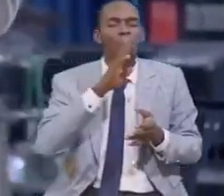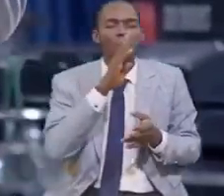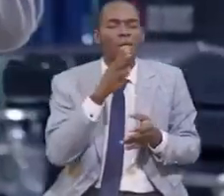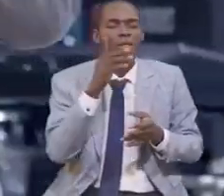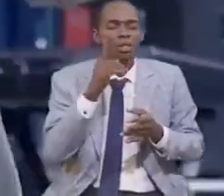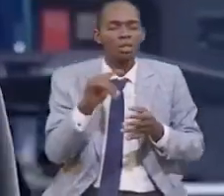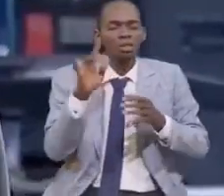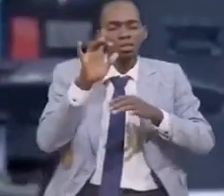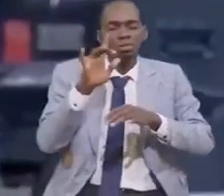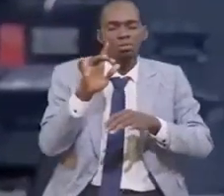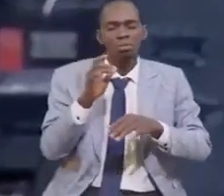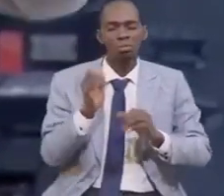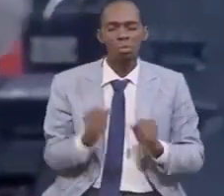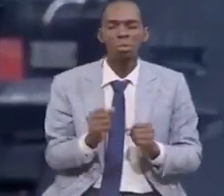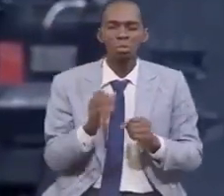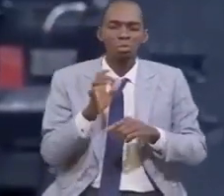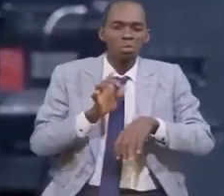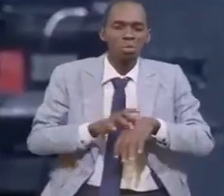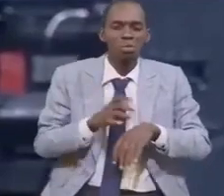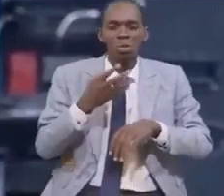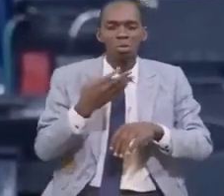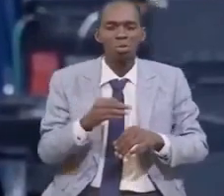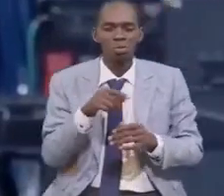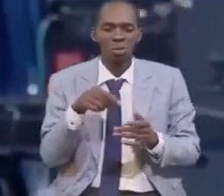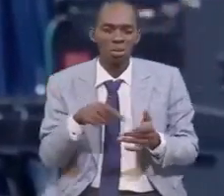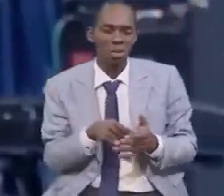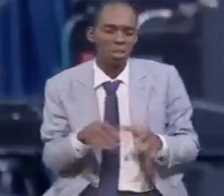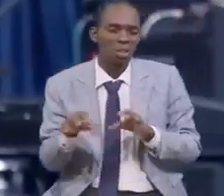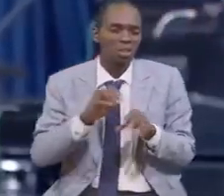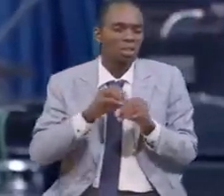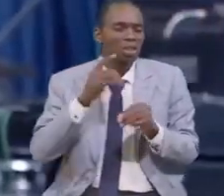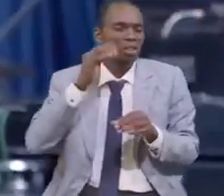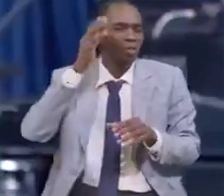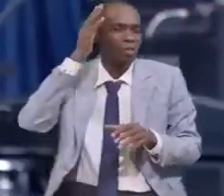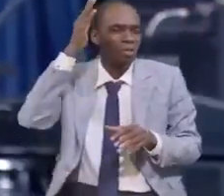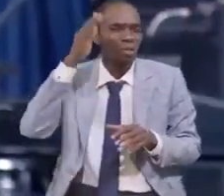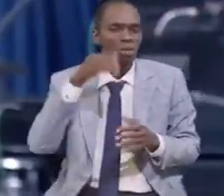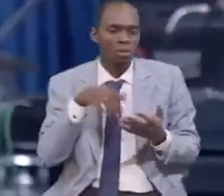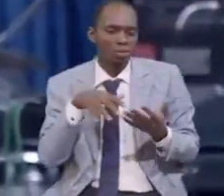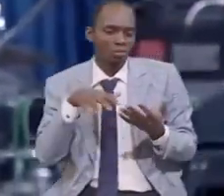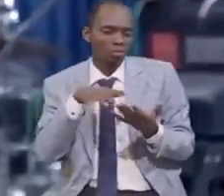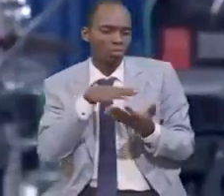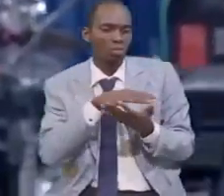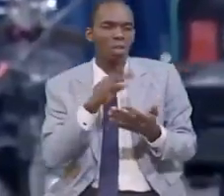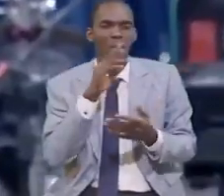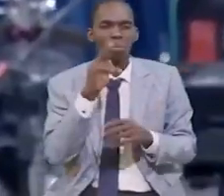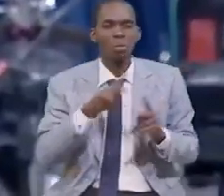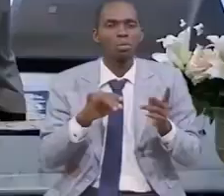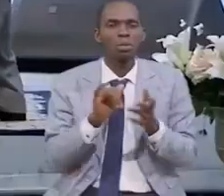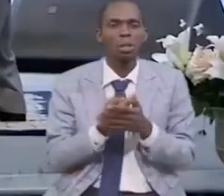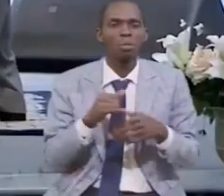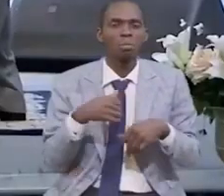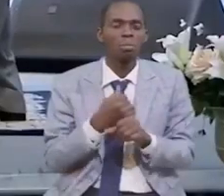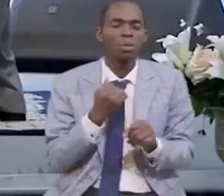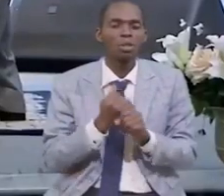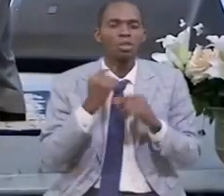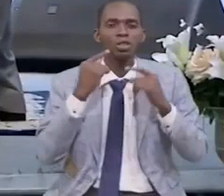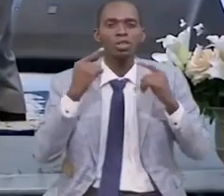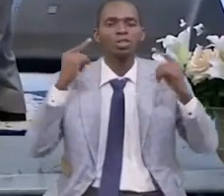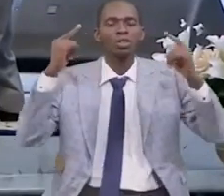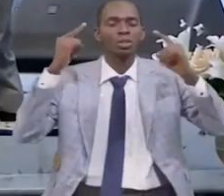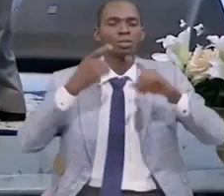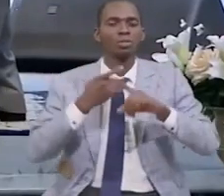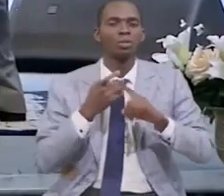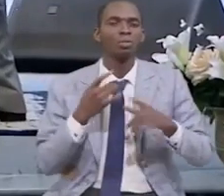this action in the future. They are the people that make a success of life. జీవితంలో